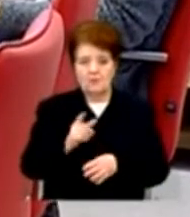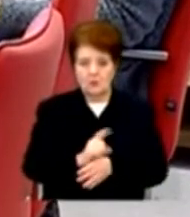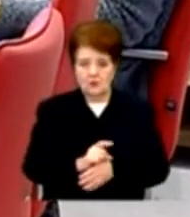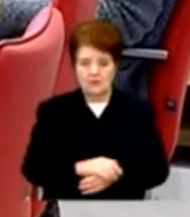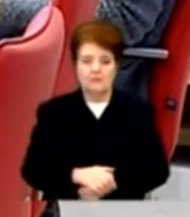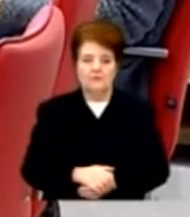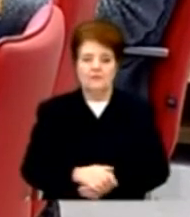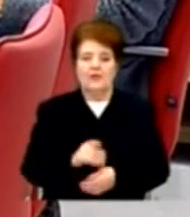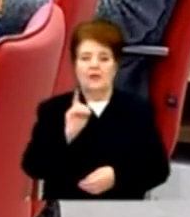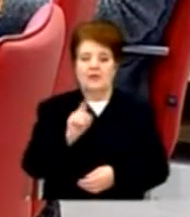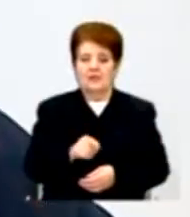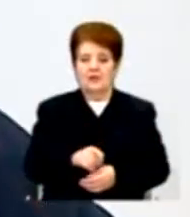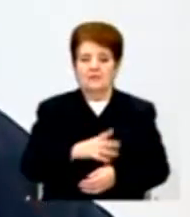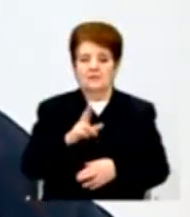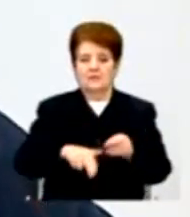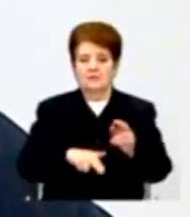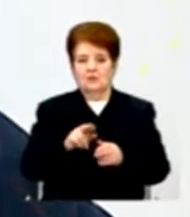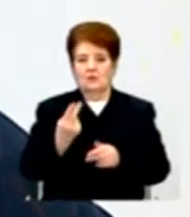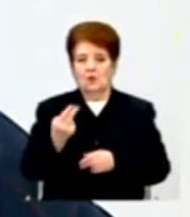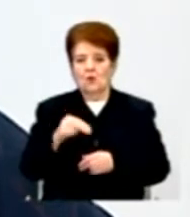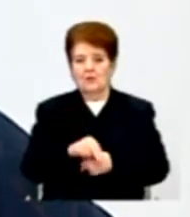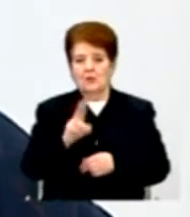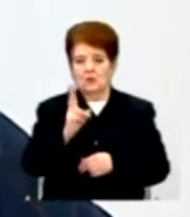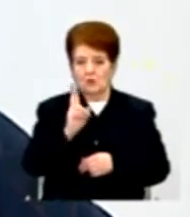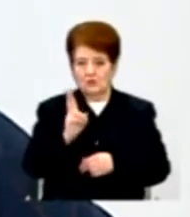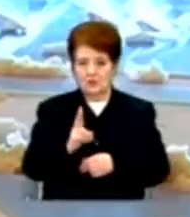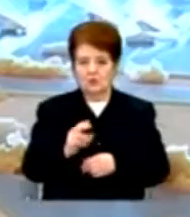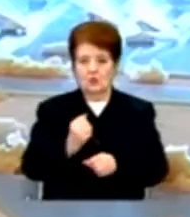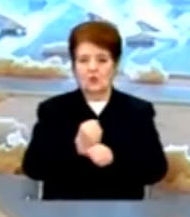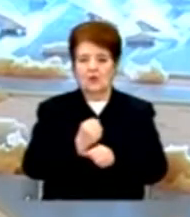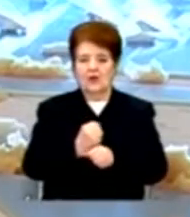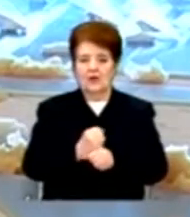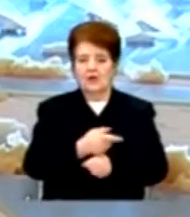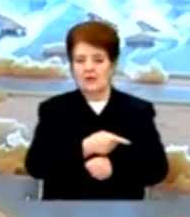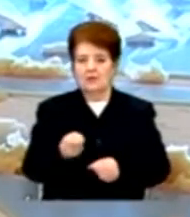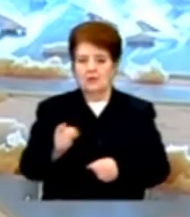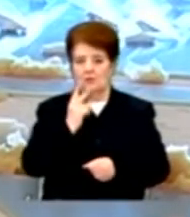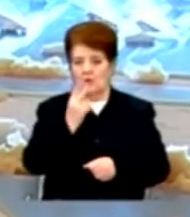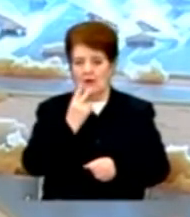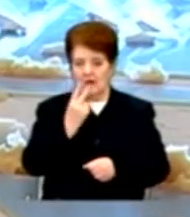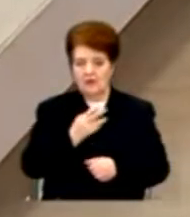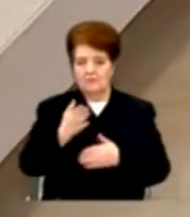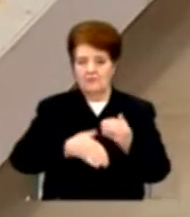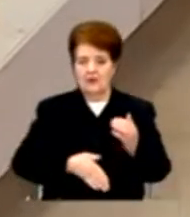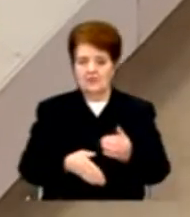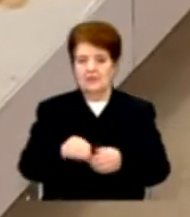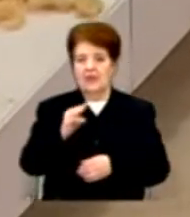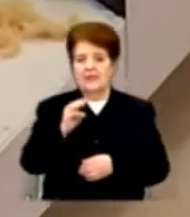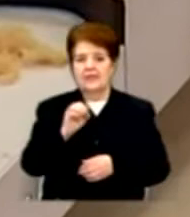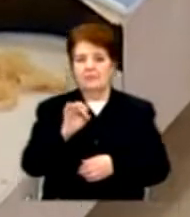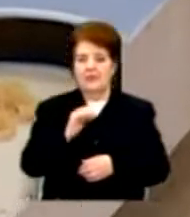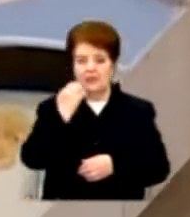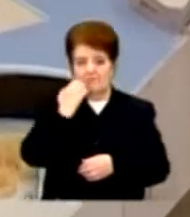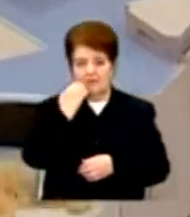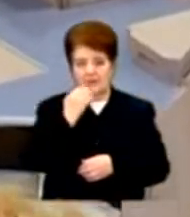Avia Invest planifică să înceapă construcția în 2020. Lucrările vor dura cel puțin 2 ani. După finalizarea terminalului, cel vechi va